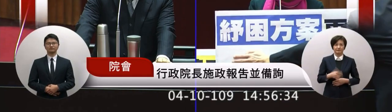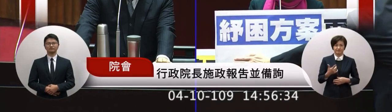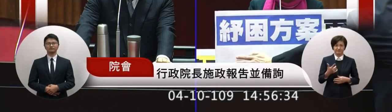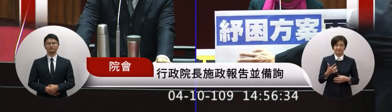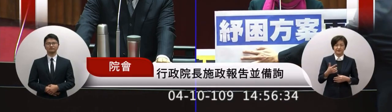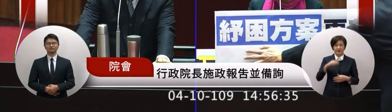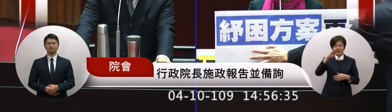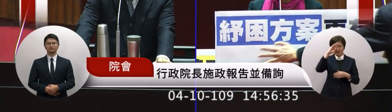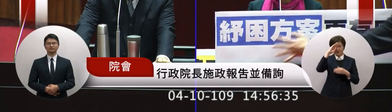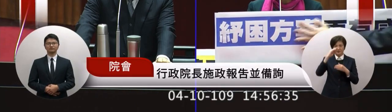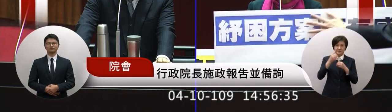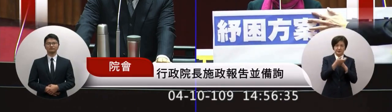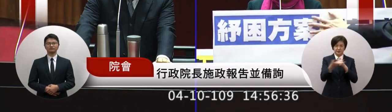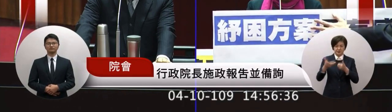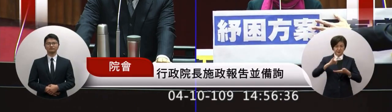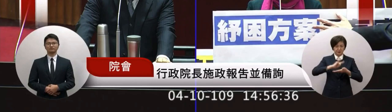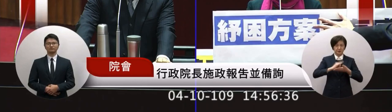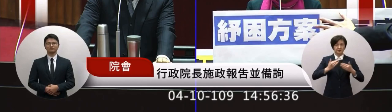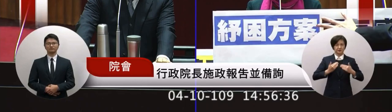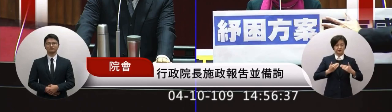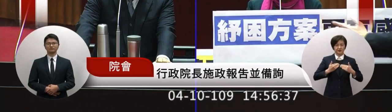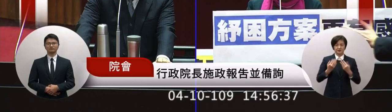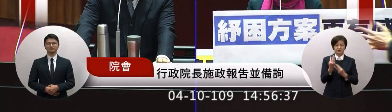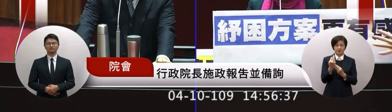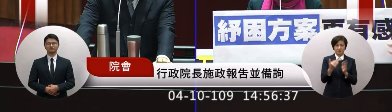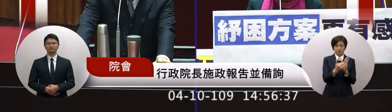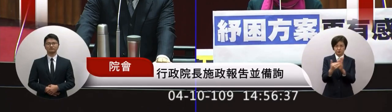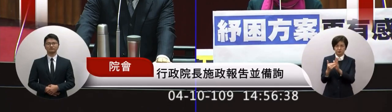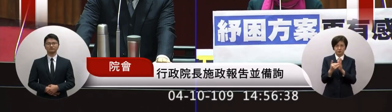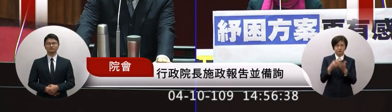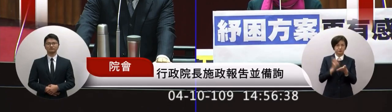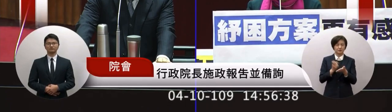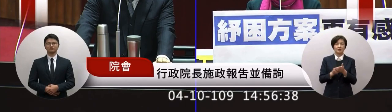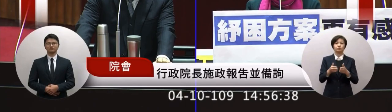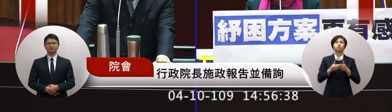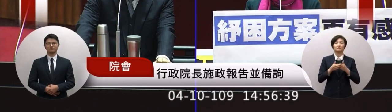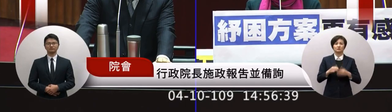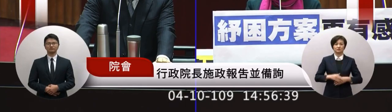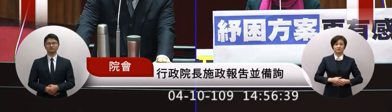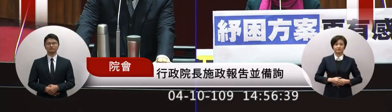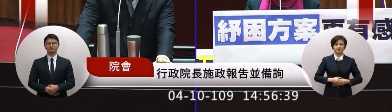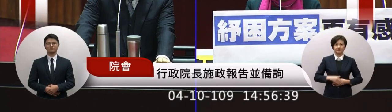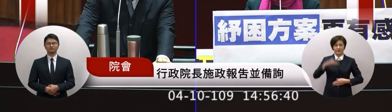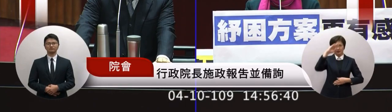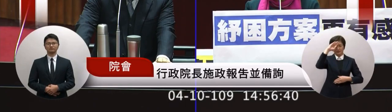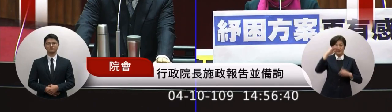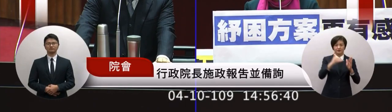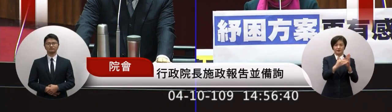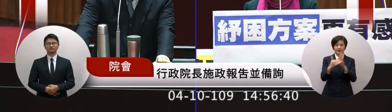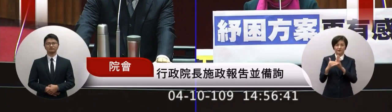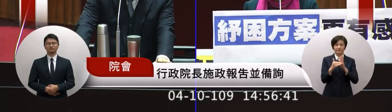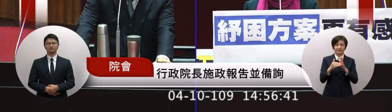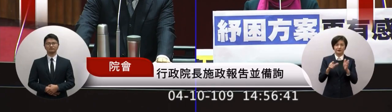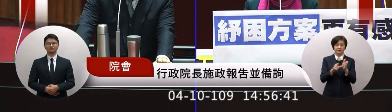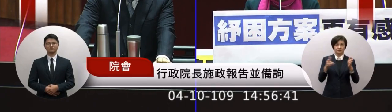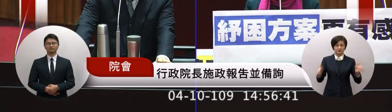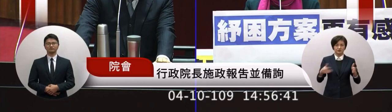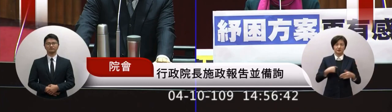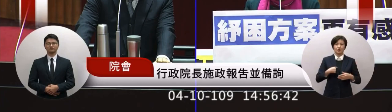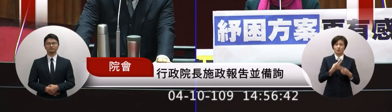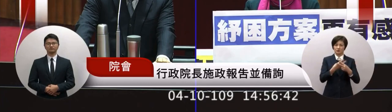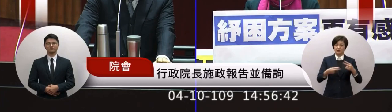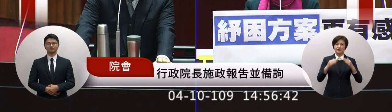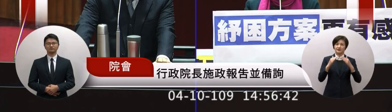的武汉肺炎。那在这个防疫抗疫的期间。本席作为客家族群的代